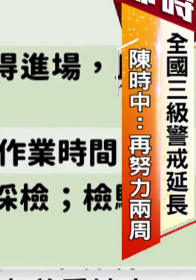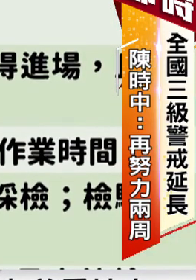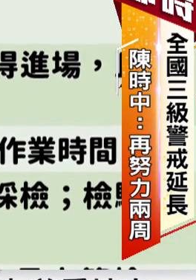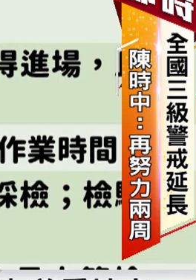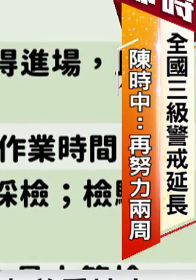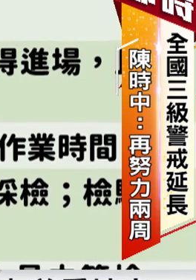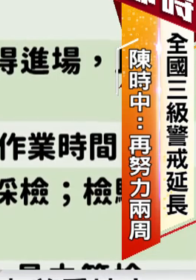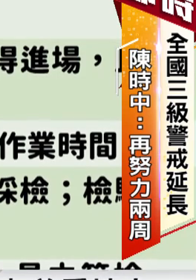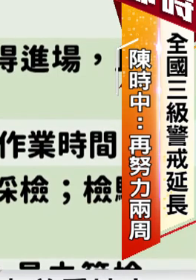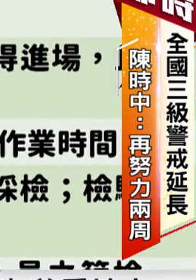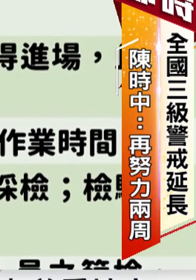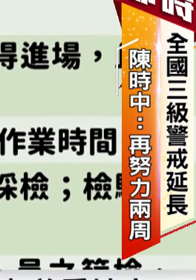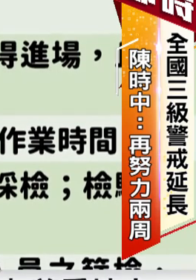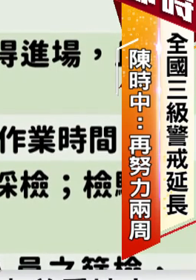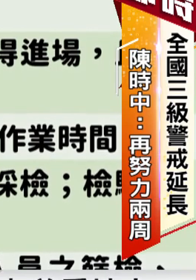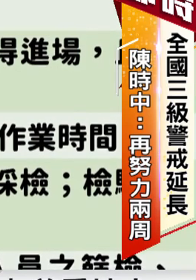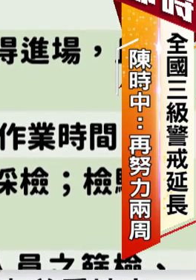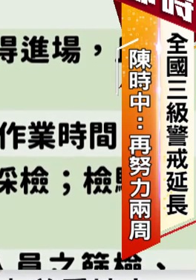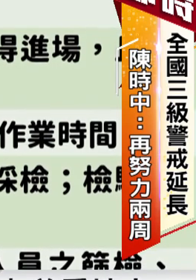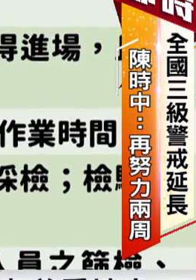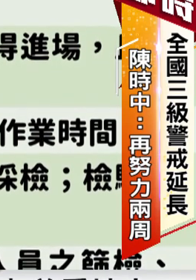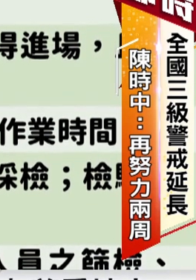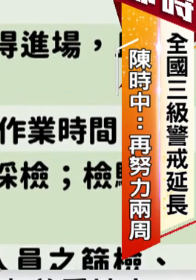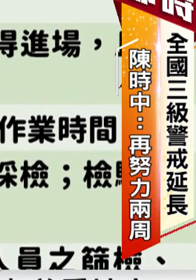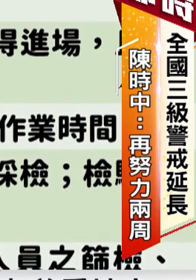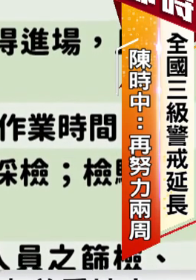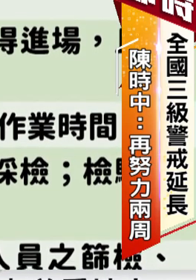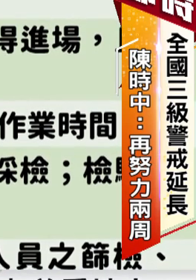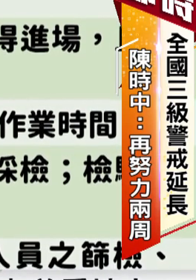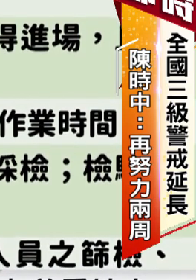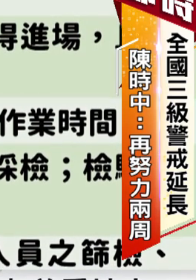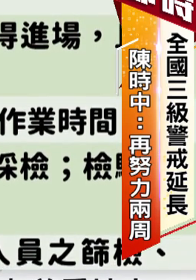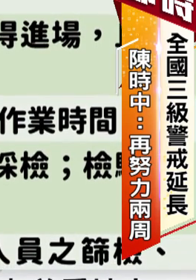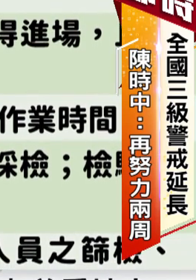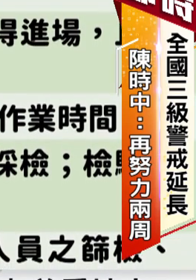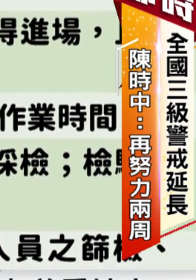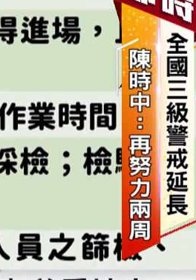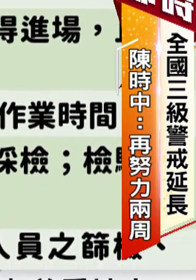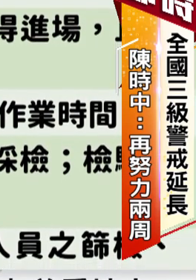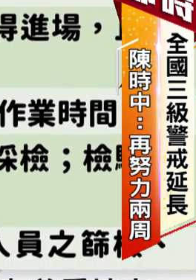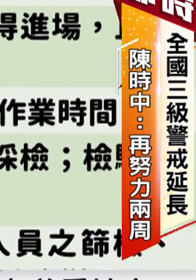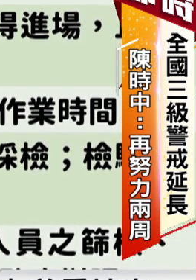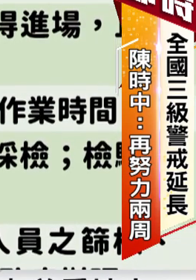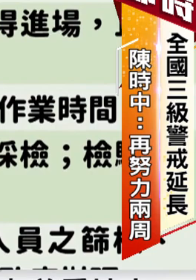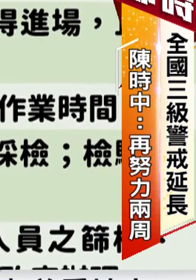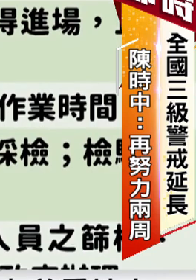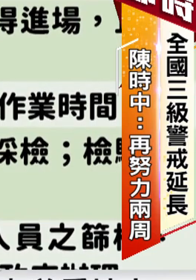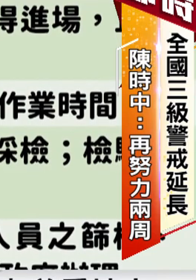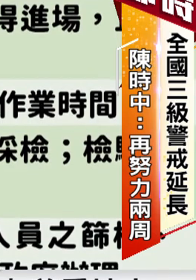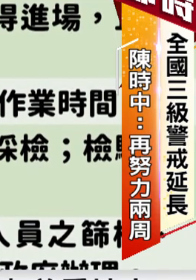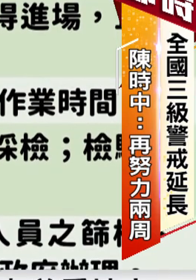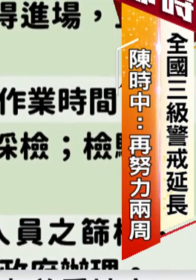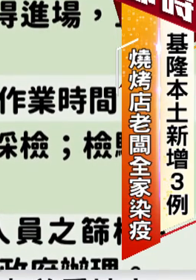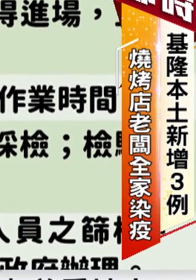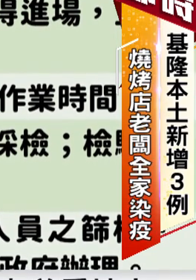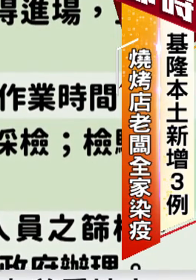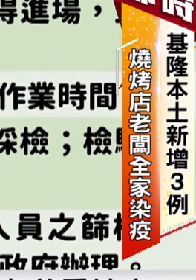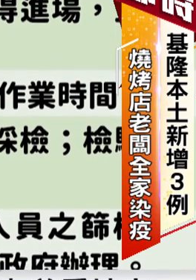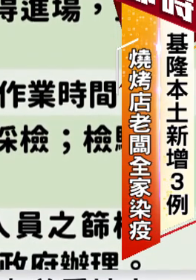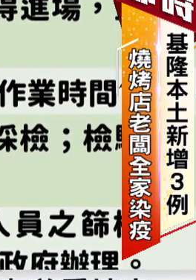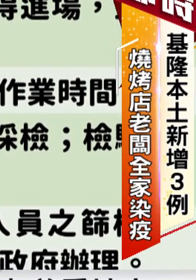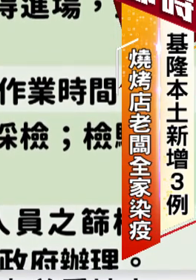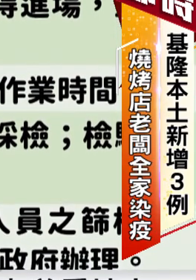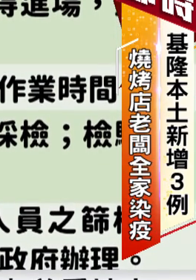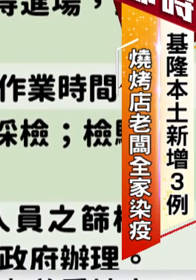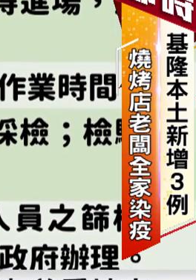疫作为，包括全面筛检，未持有6月20号以后阴性证明者不得入场，筛检站设置得临